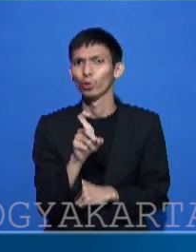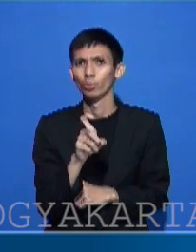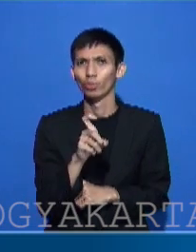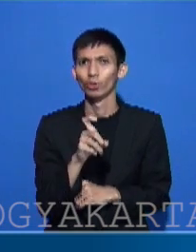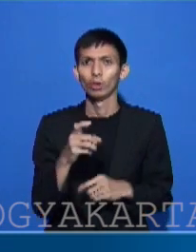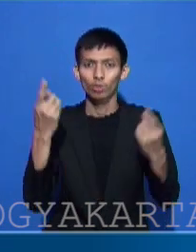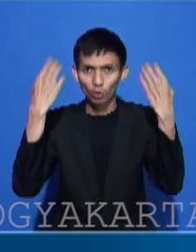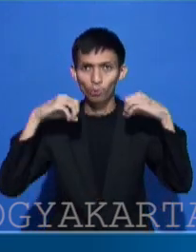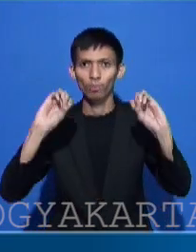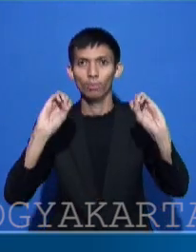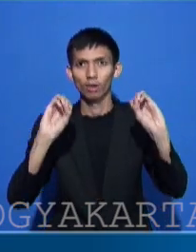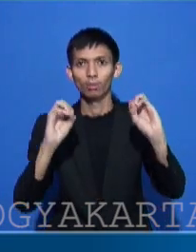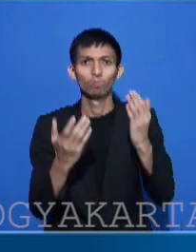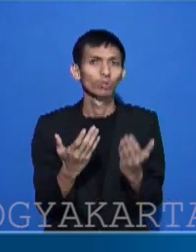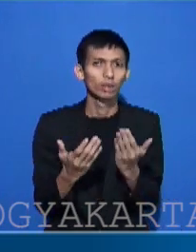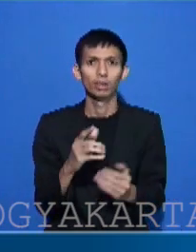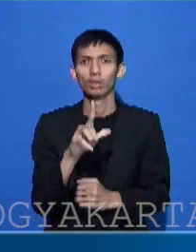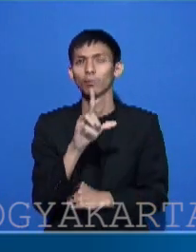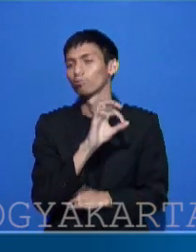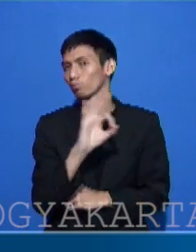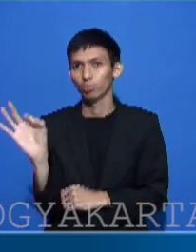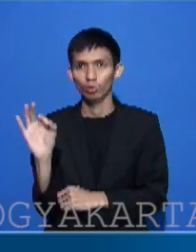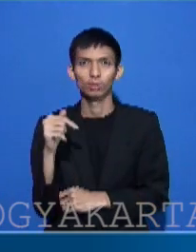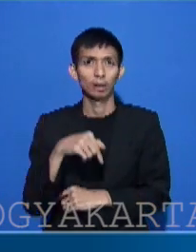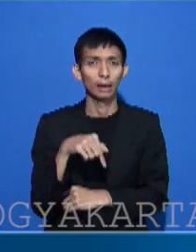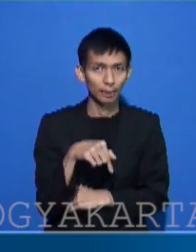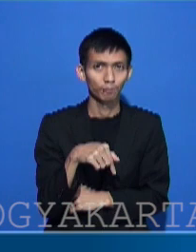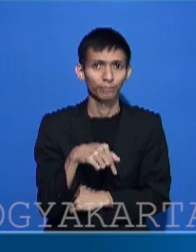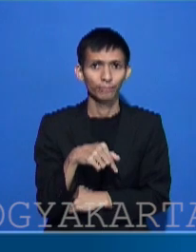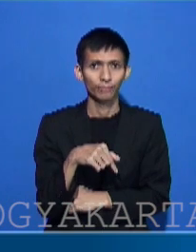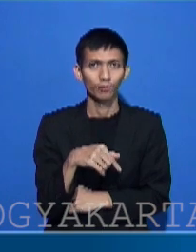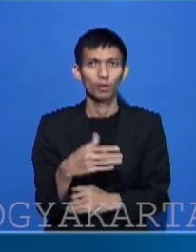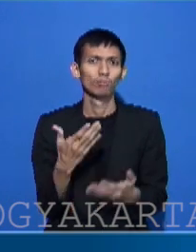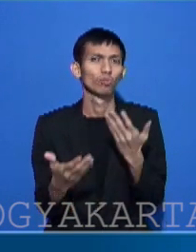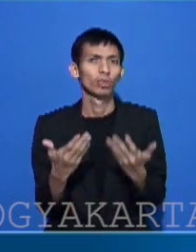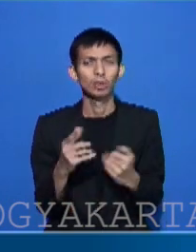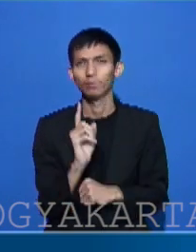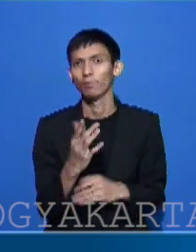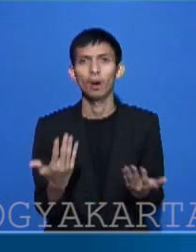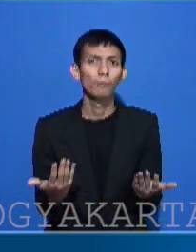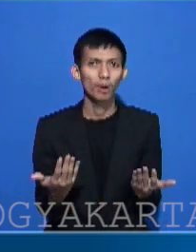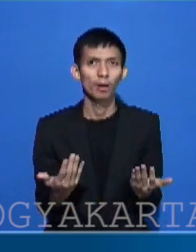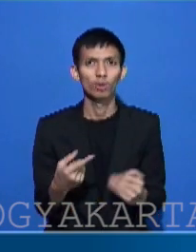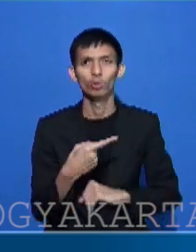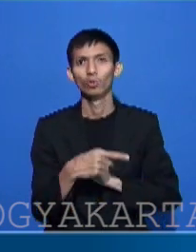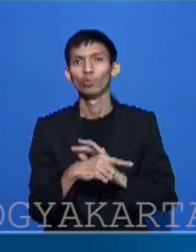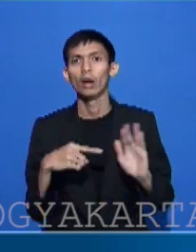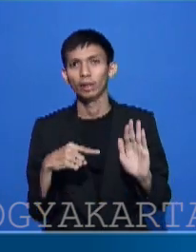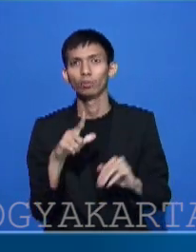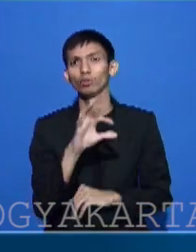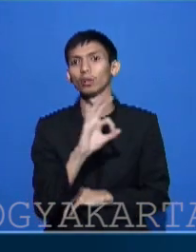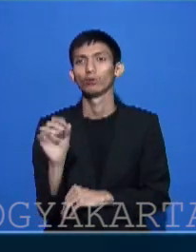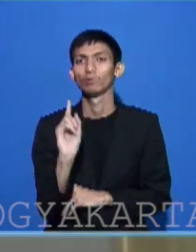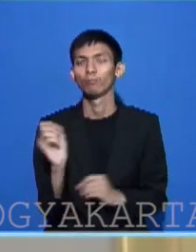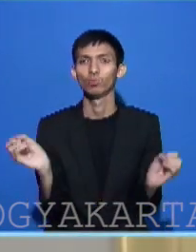yang masih sekitar 7.000-an ya. Kami yakin nanti tidak ada masalah. Itu penyebabnya apa Pak, kurang 7.000 domba itu Pak? Ya karena populasi